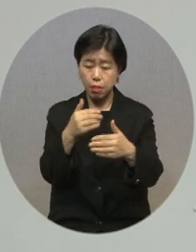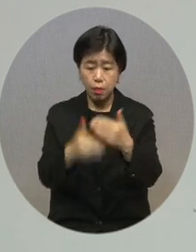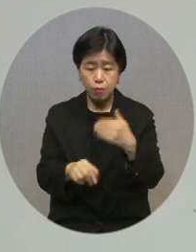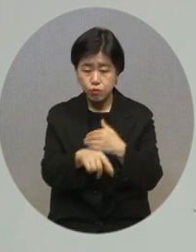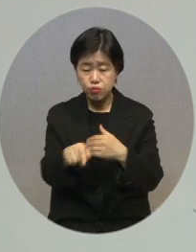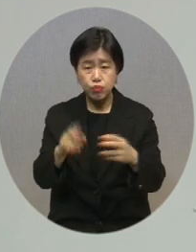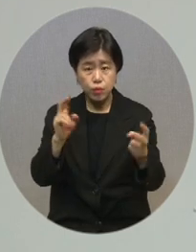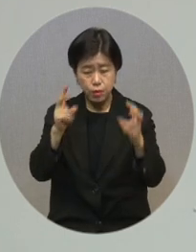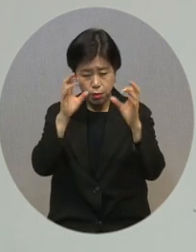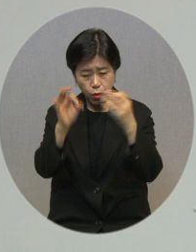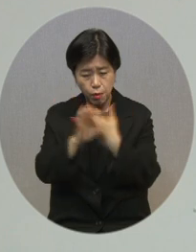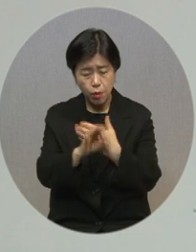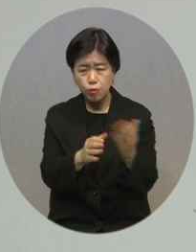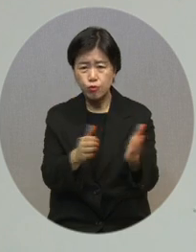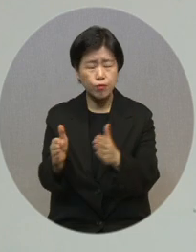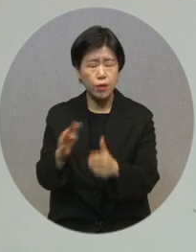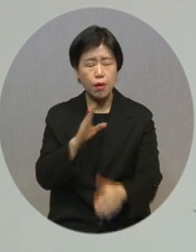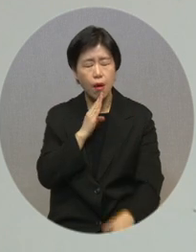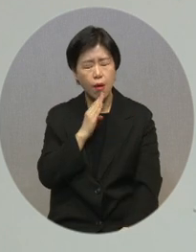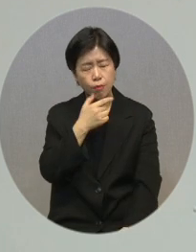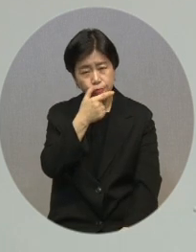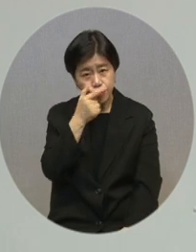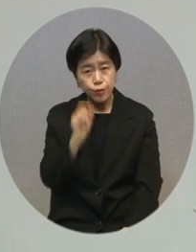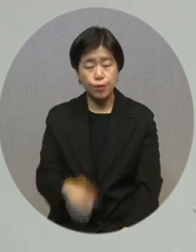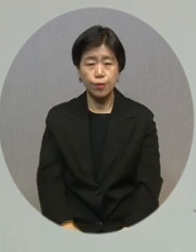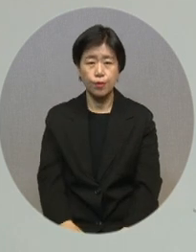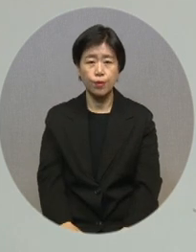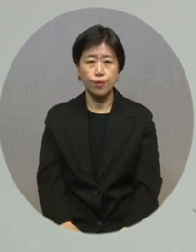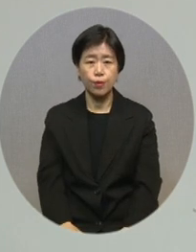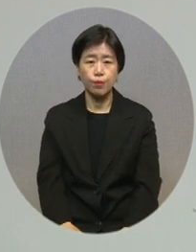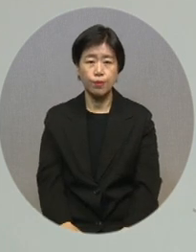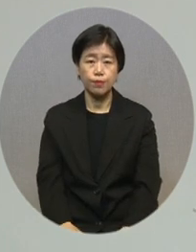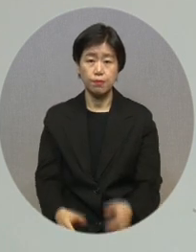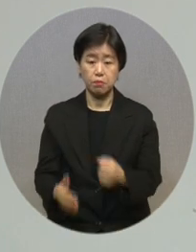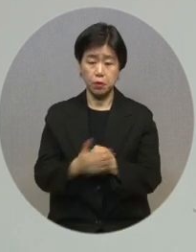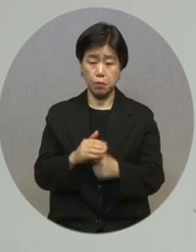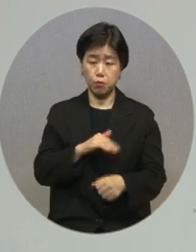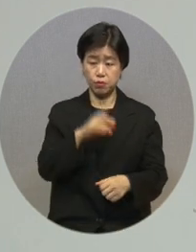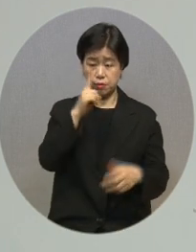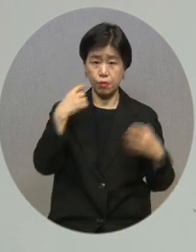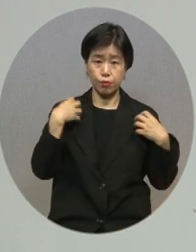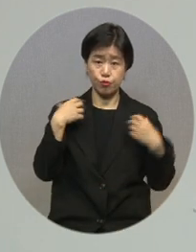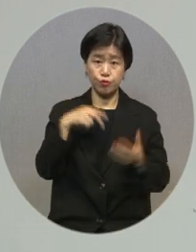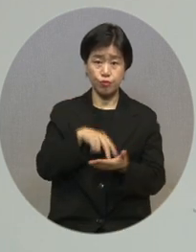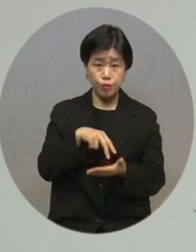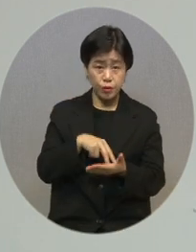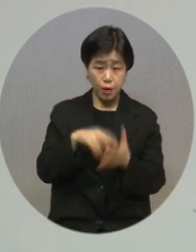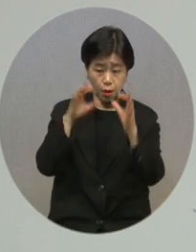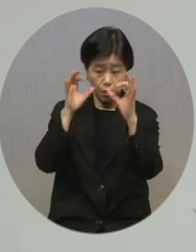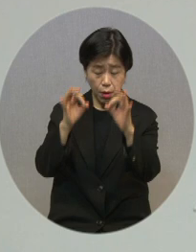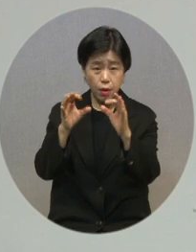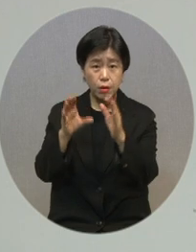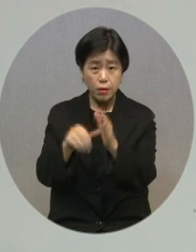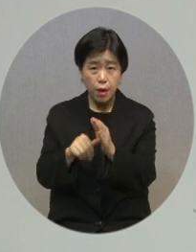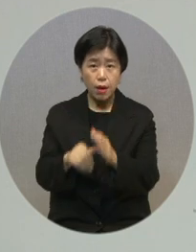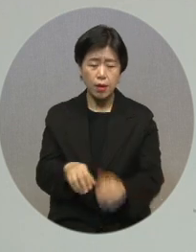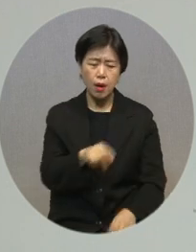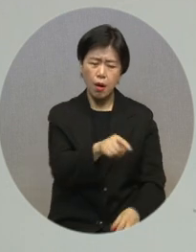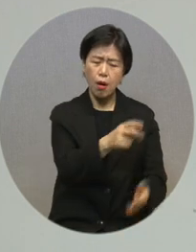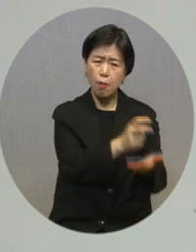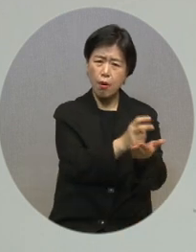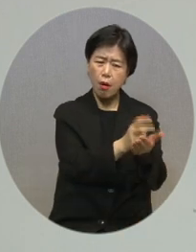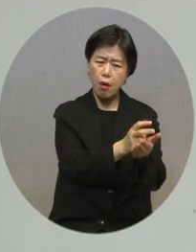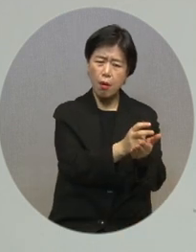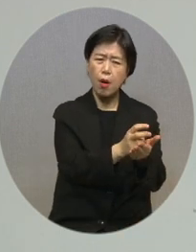그렇지. 저희들이 그 가급적이면 좀 아쉽지만 그 이걸 중대재해처벌법을 조금 유예를 하고